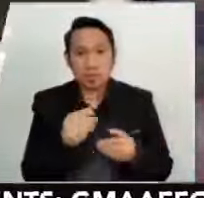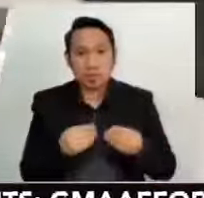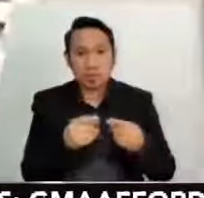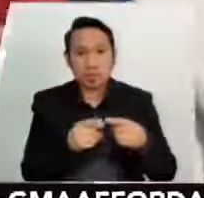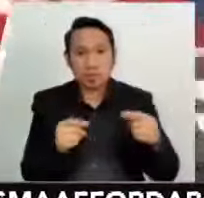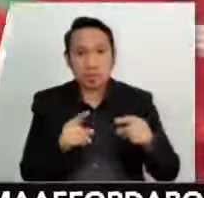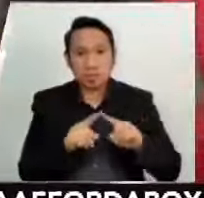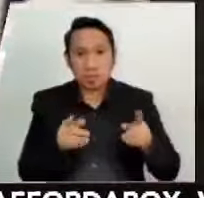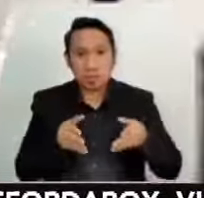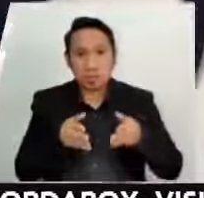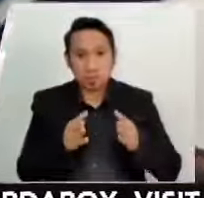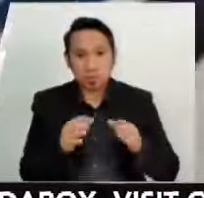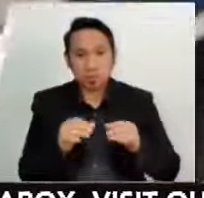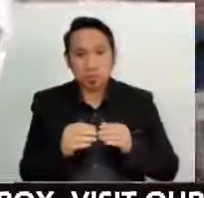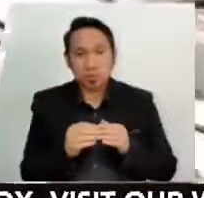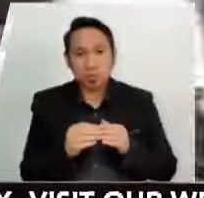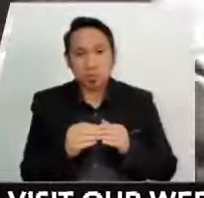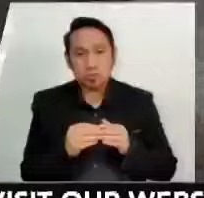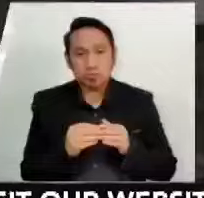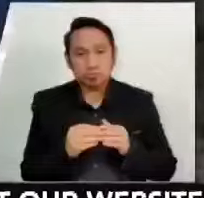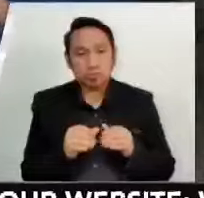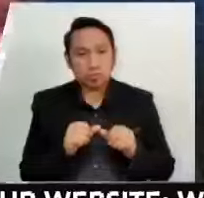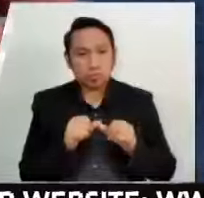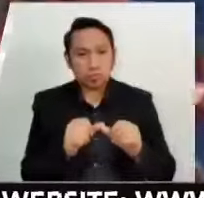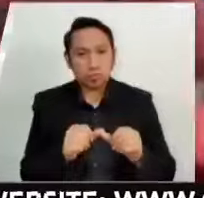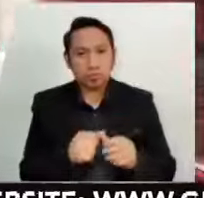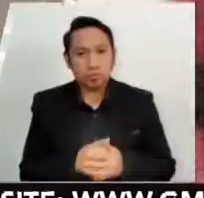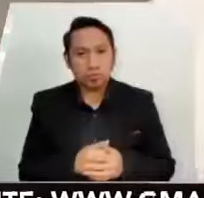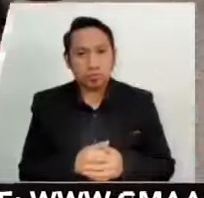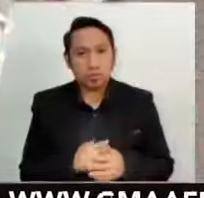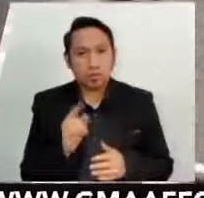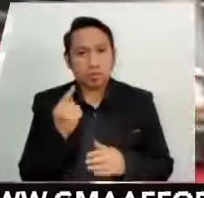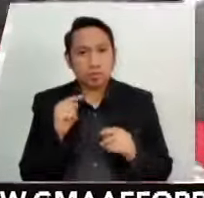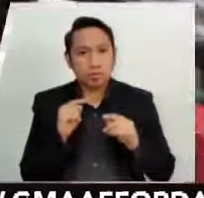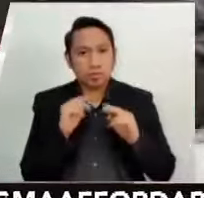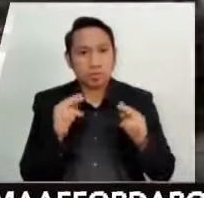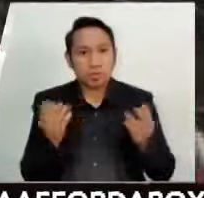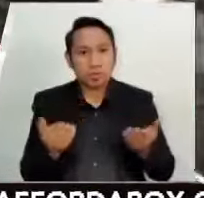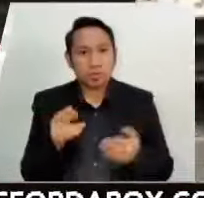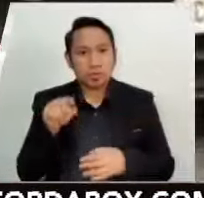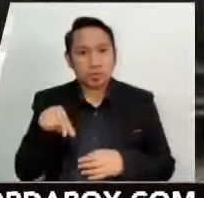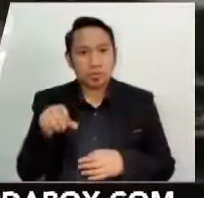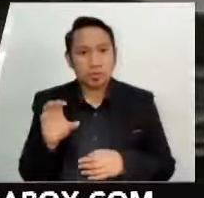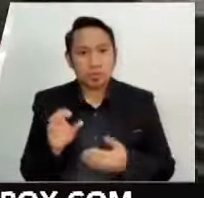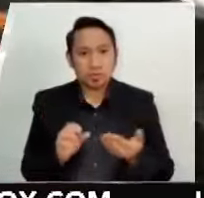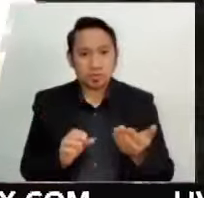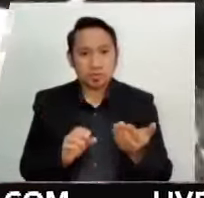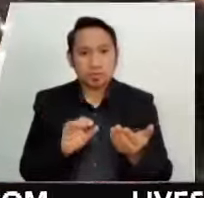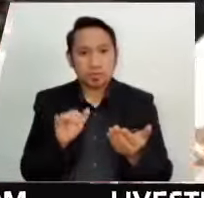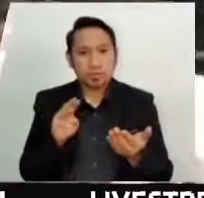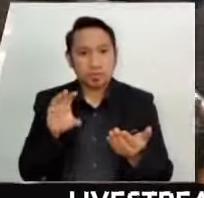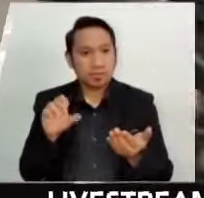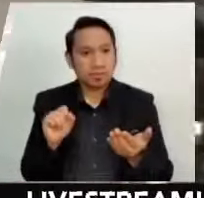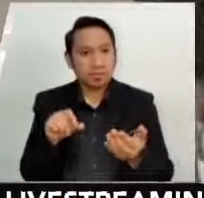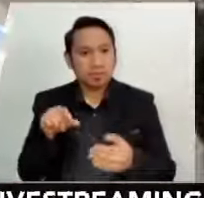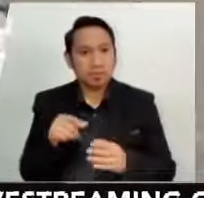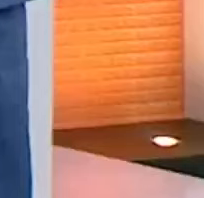kanilang pagdaan dito sa EDSA Busway. Yan ang unang balita mula rito sa Quezon City. Ako po si James Agustin para sa GMA Integrated